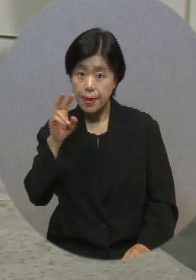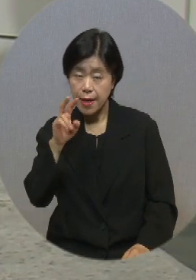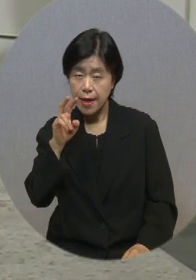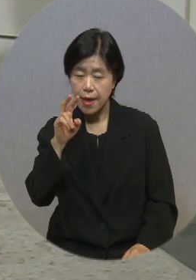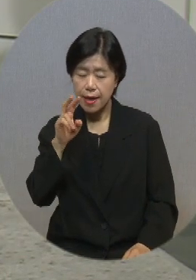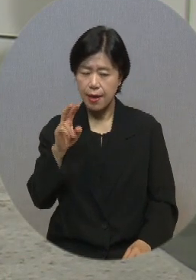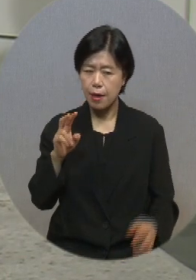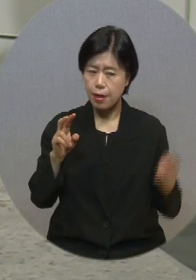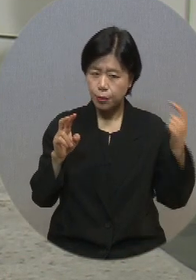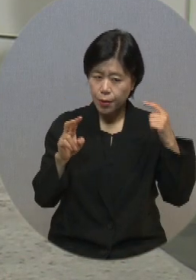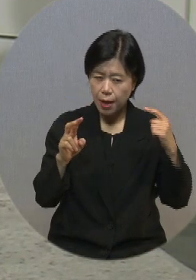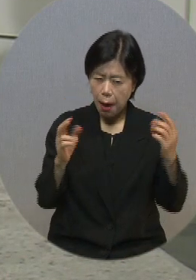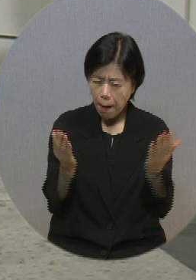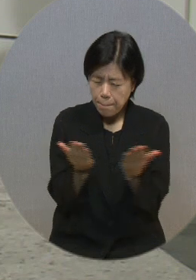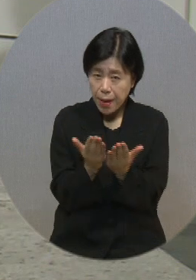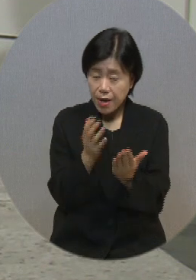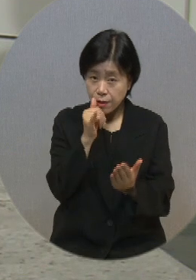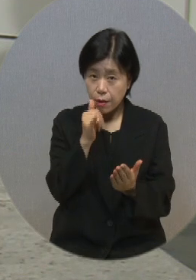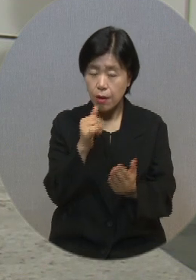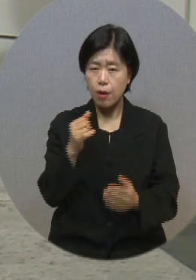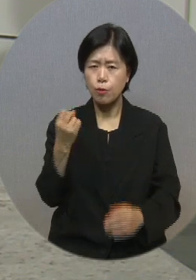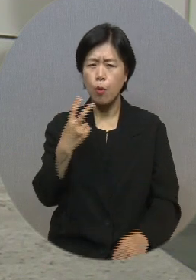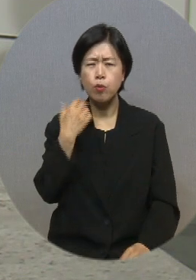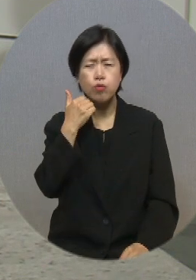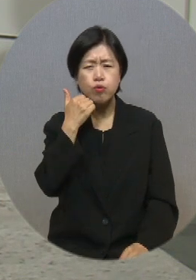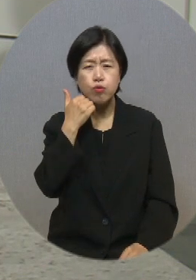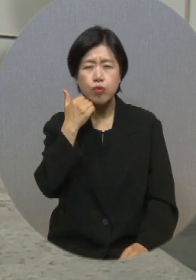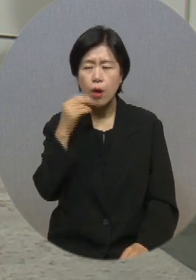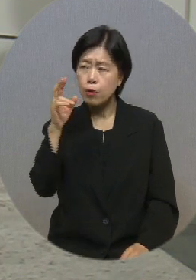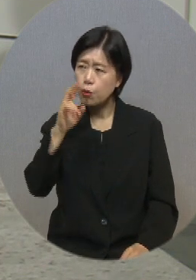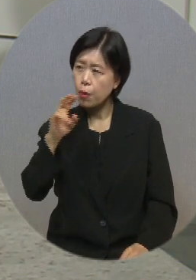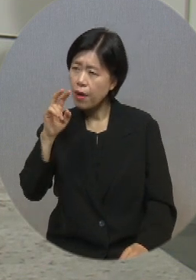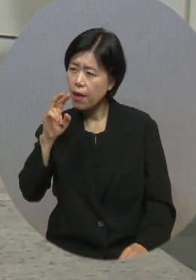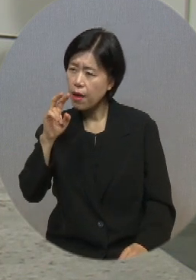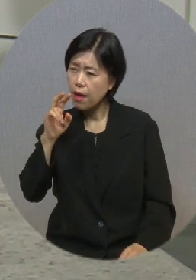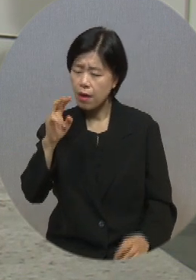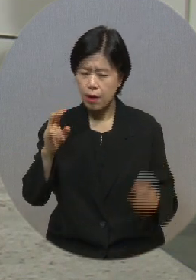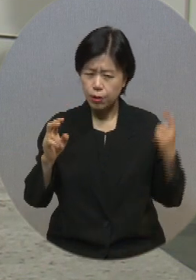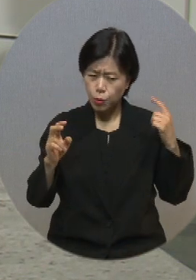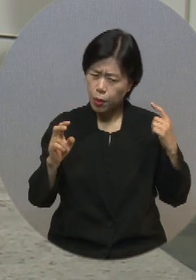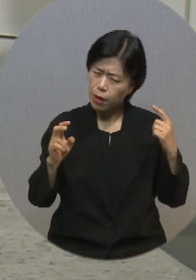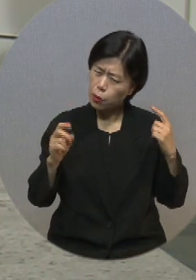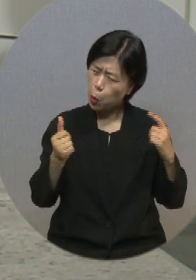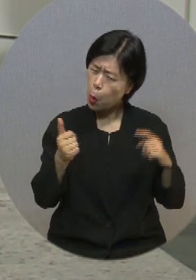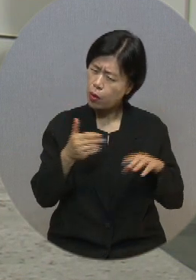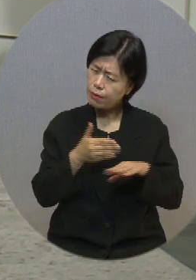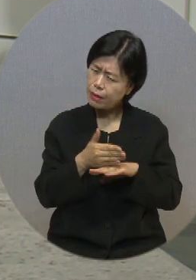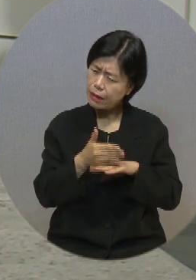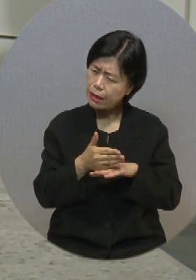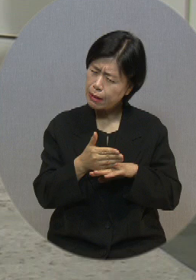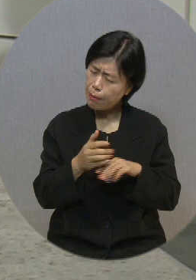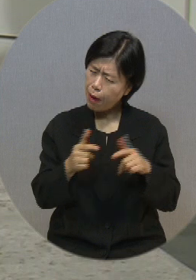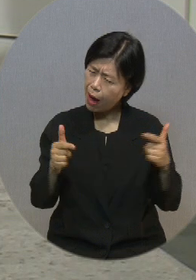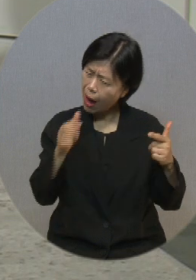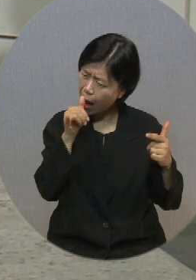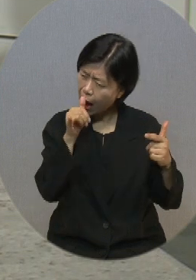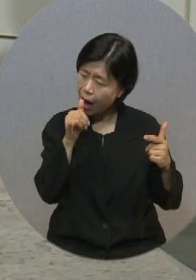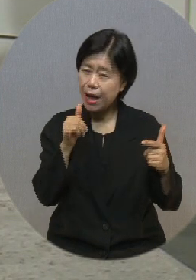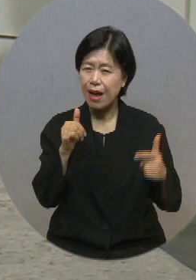있고 네. 약간 느리게 이렇게 뿜어져서 안개처럼 스며서 나오는 분 있고 네. 그래서 왜 소리가 안 나오지